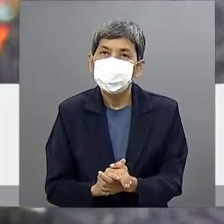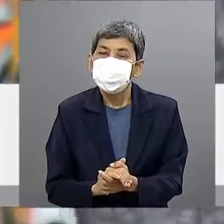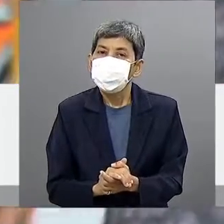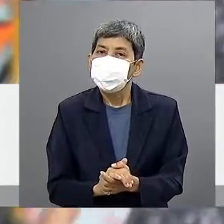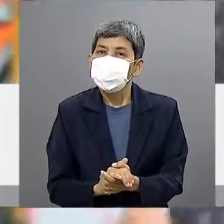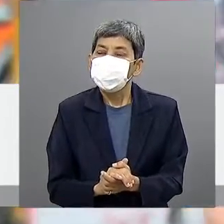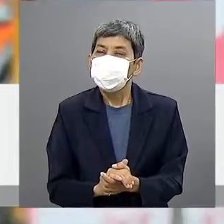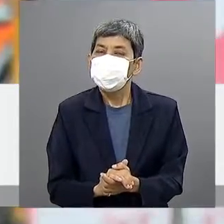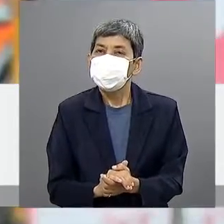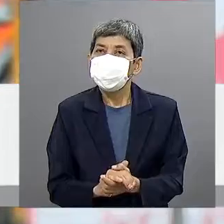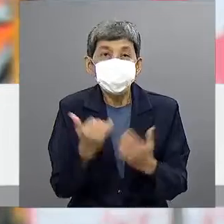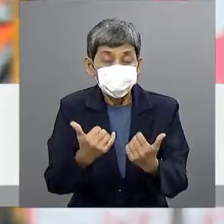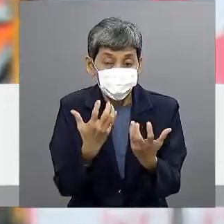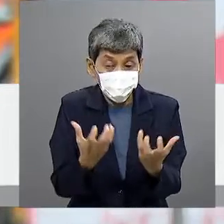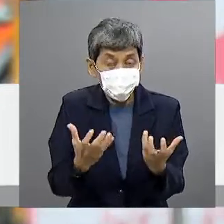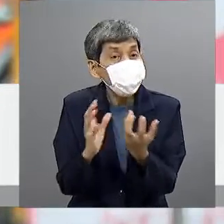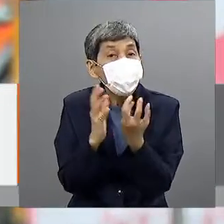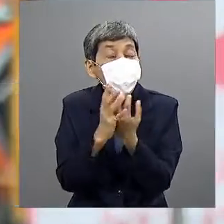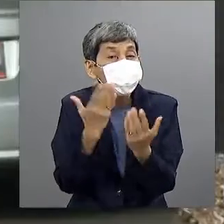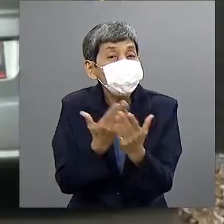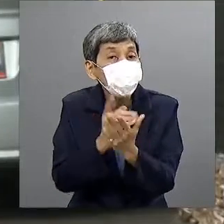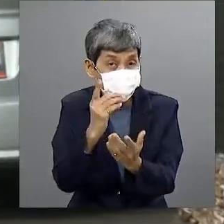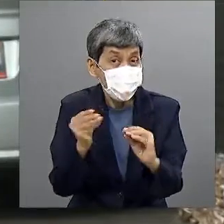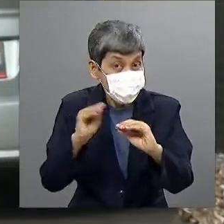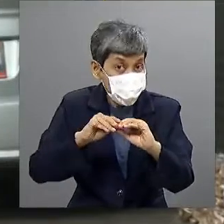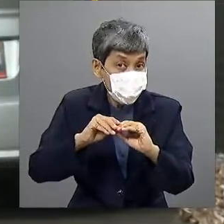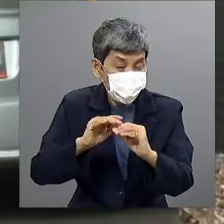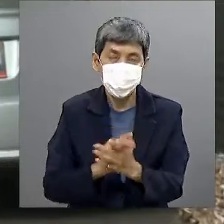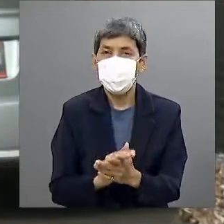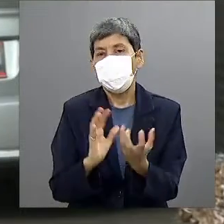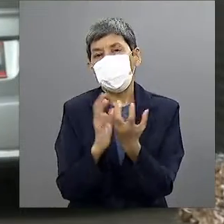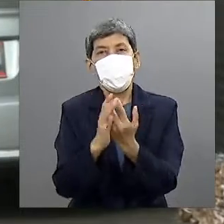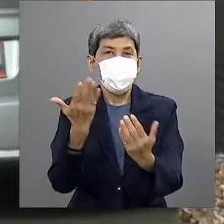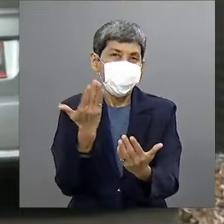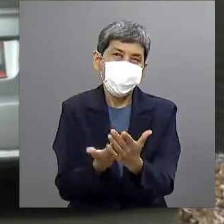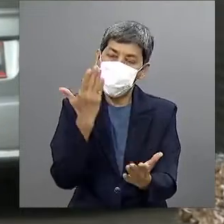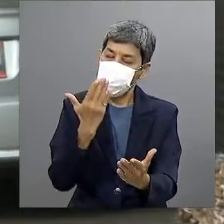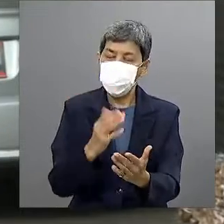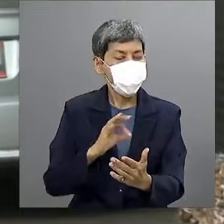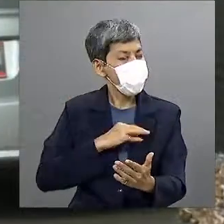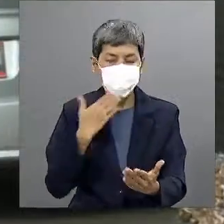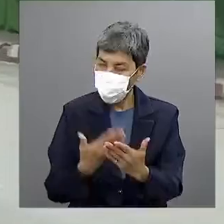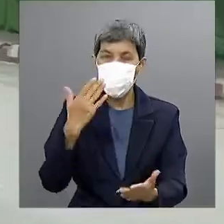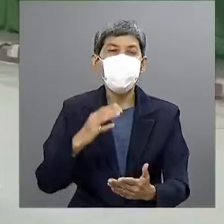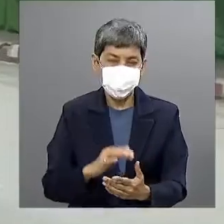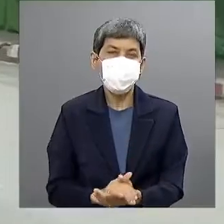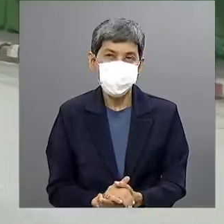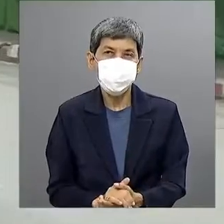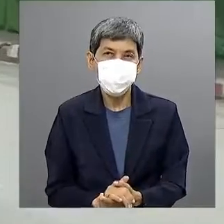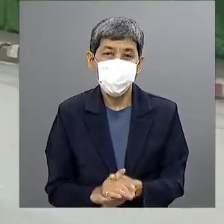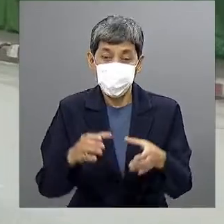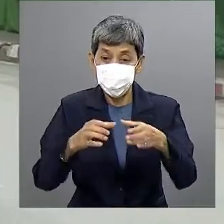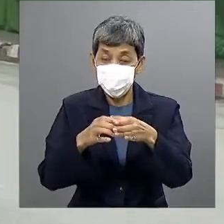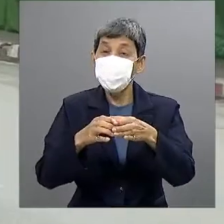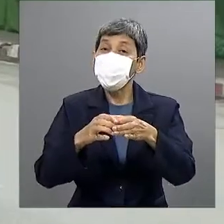ตอนนี้ราคาผักเป็นยังไงบ้างขึ้นสูงขึ้นเยอะไหมคร ับสูงขึ้นเกือบเท่าตัว คัตเตอร์ตลาดสดเมืองใหม่คณะกรรม